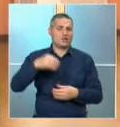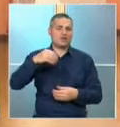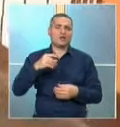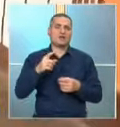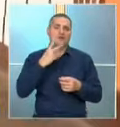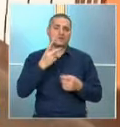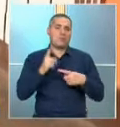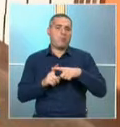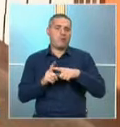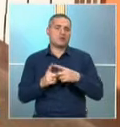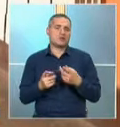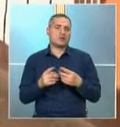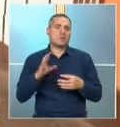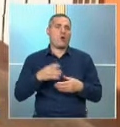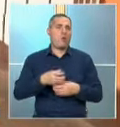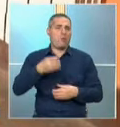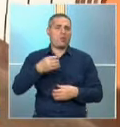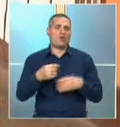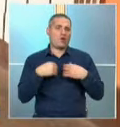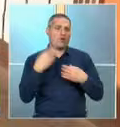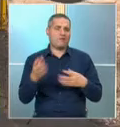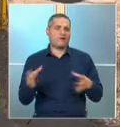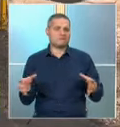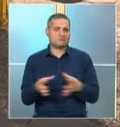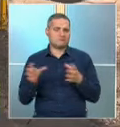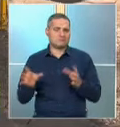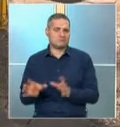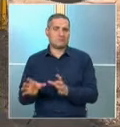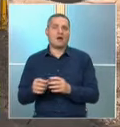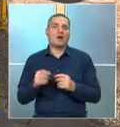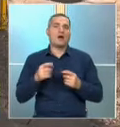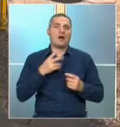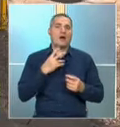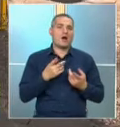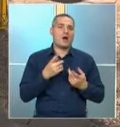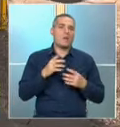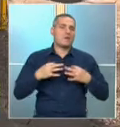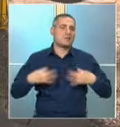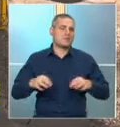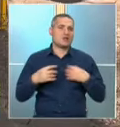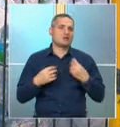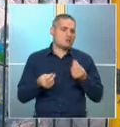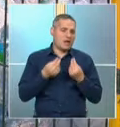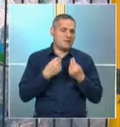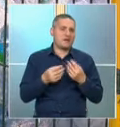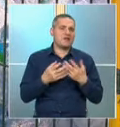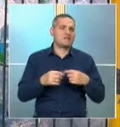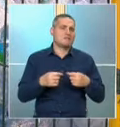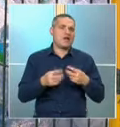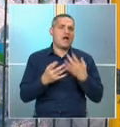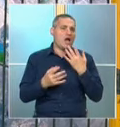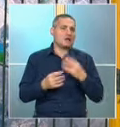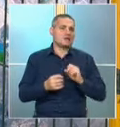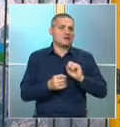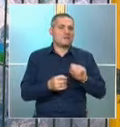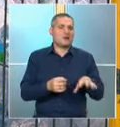се нещата. Има много бутилки отвън. Отделно, като се хвърля нещо, и, например, идваме от междучаси и сме хапнали тук от магазина и хартията ми